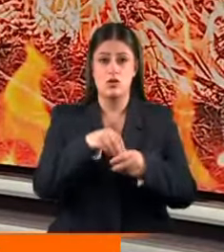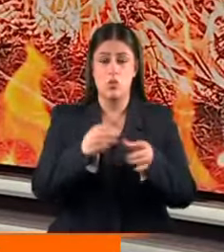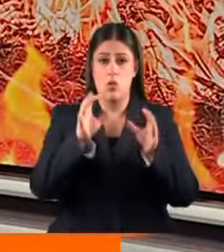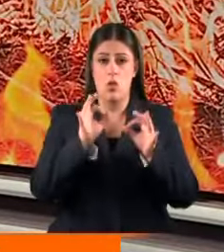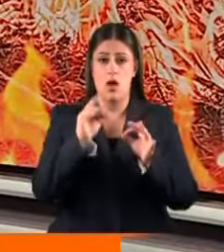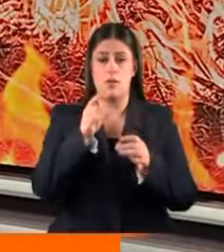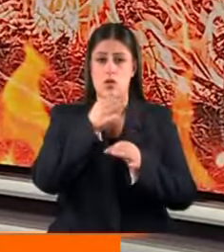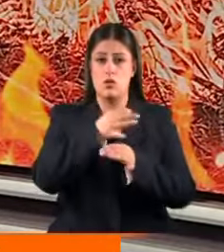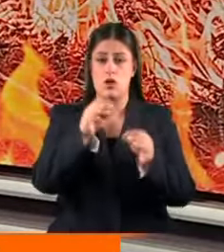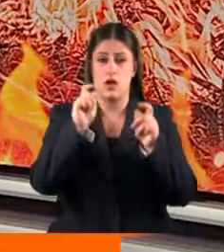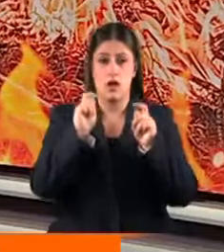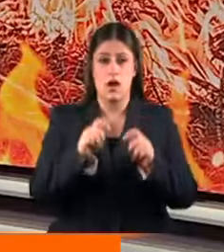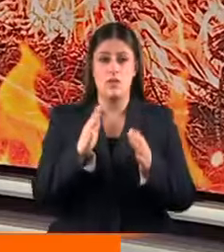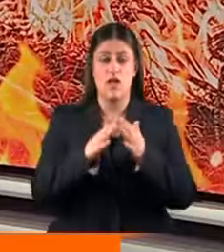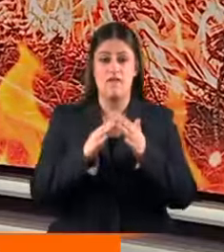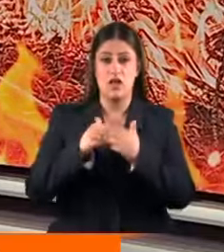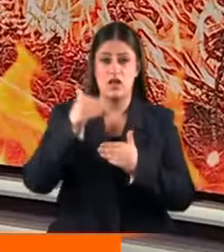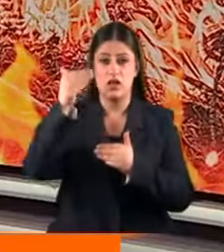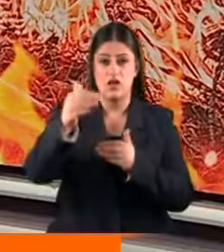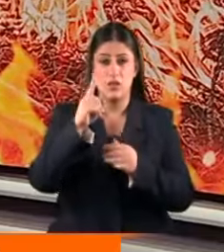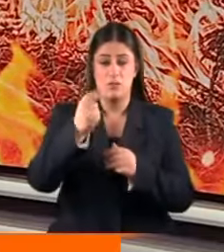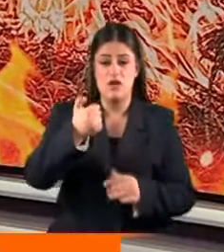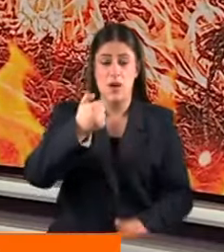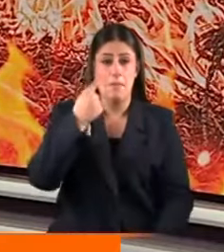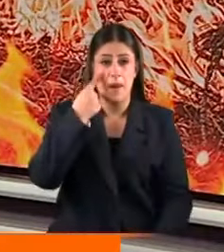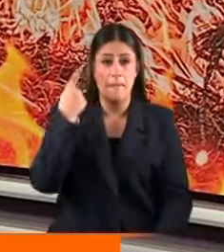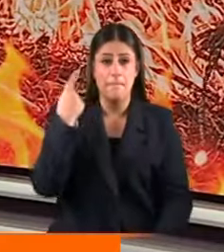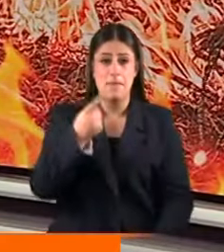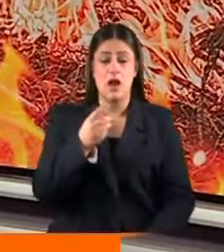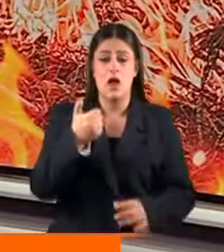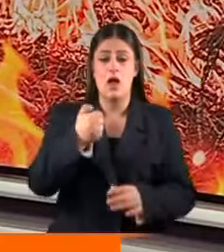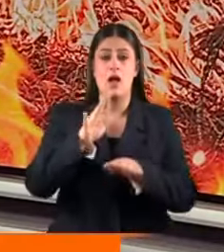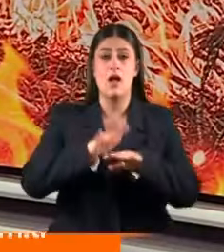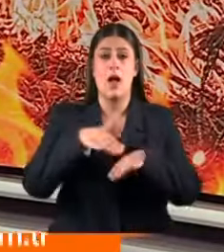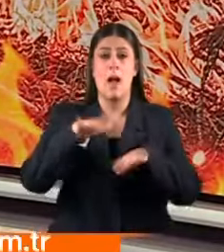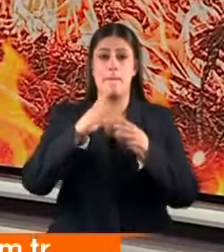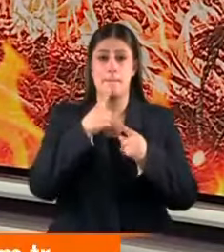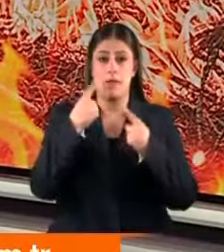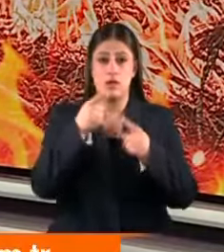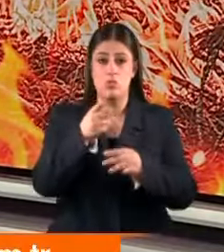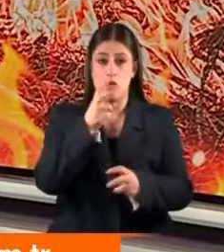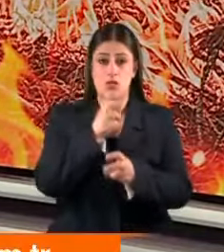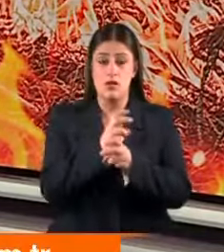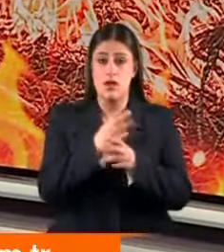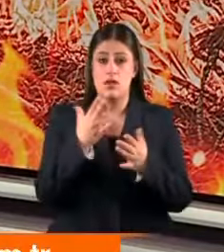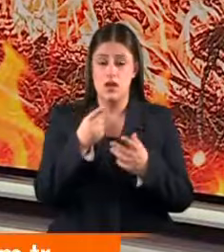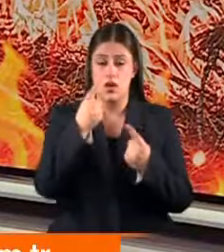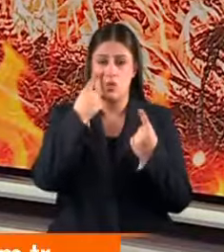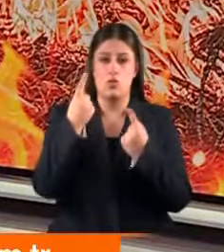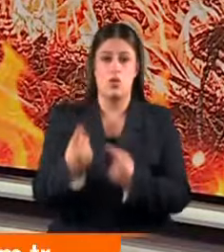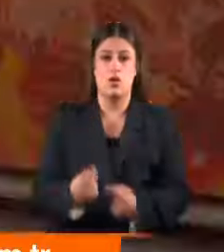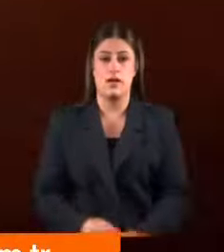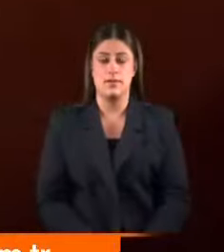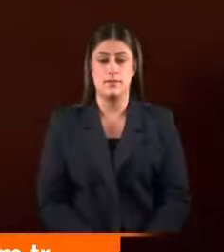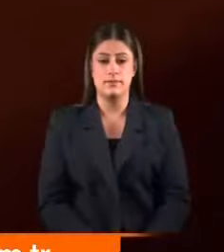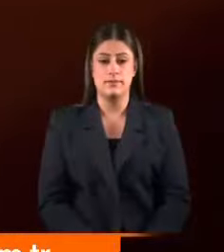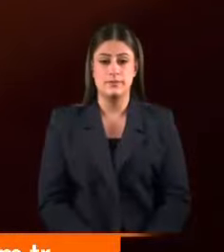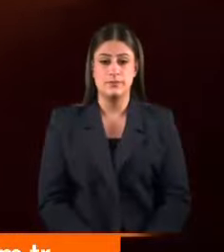bulundu. Evinizin dışında bir çakmak bile yakmayın sözleri tehlikenin boyutunu özetler nitelikteydi.